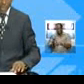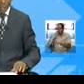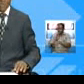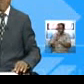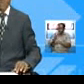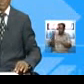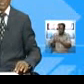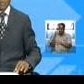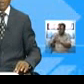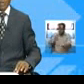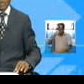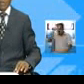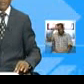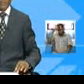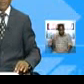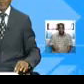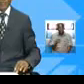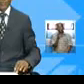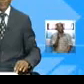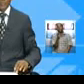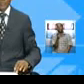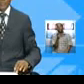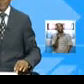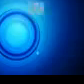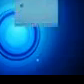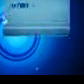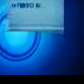n'abakuutira okukola ennyo okweggya mu bwavu.